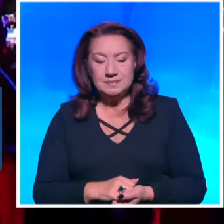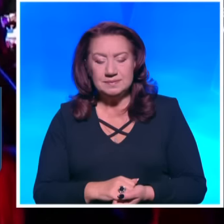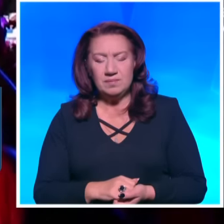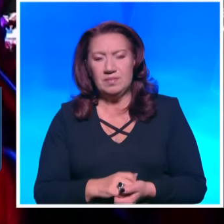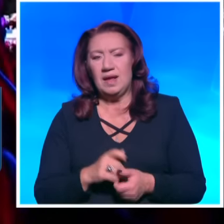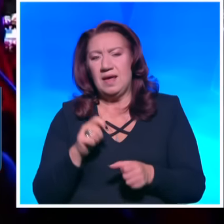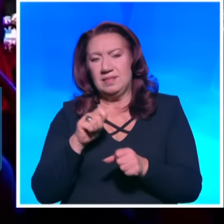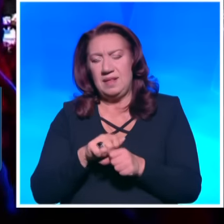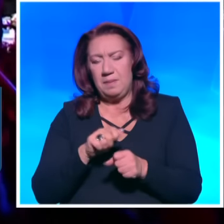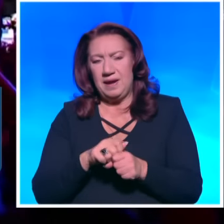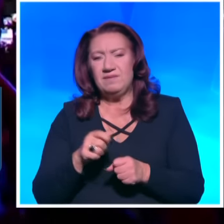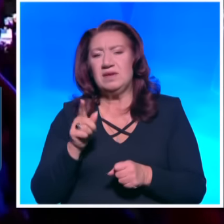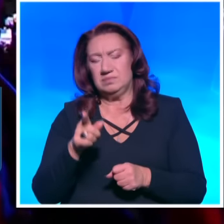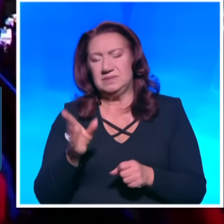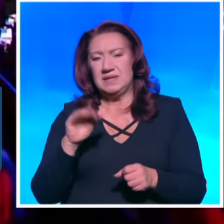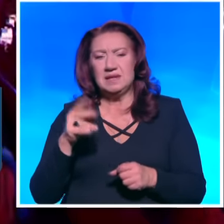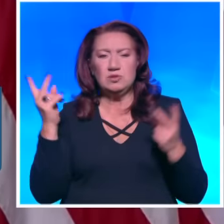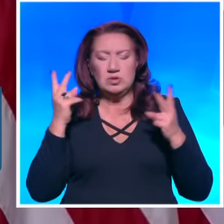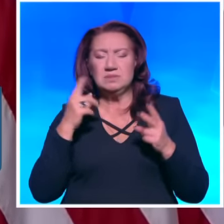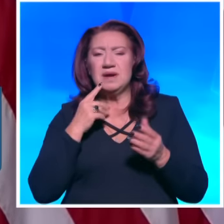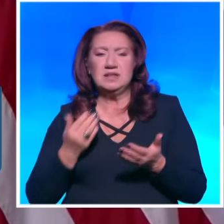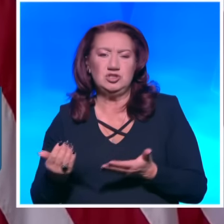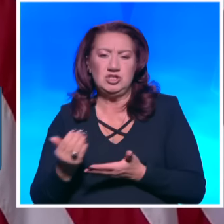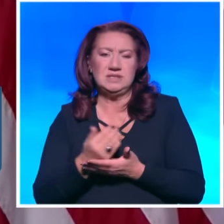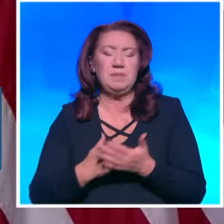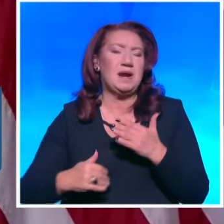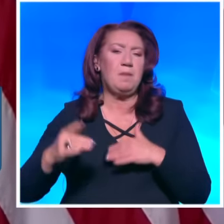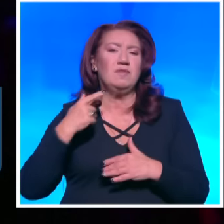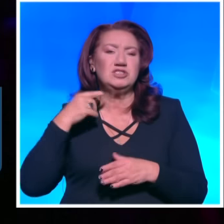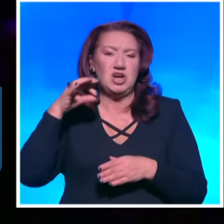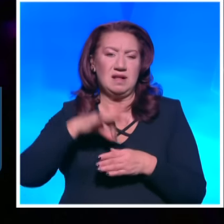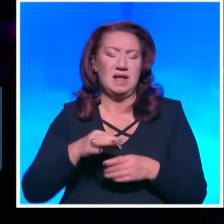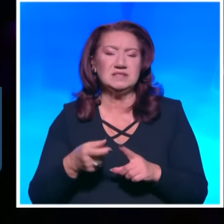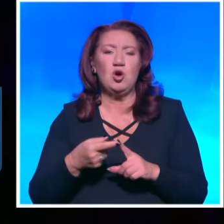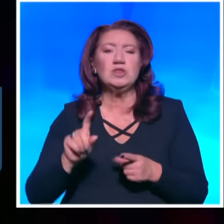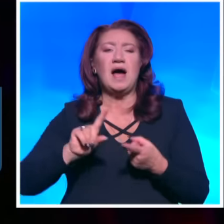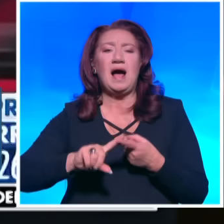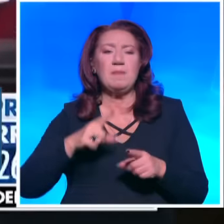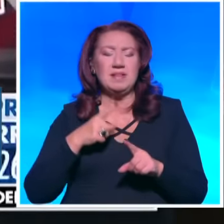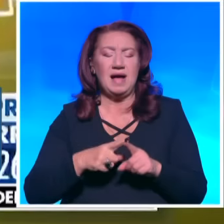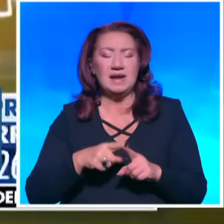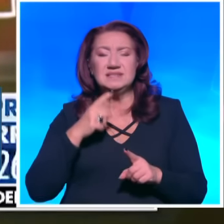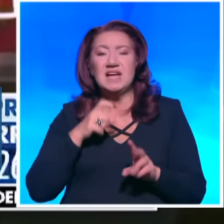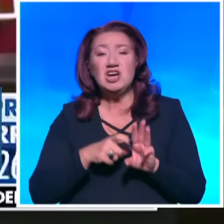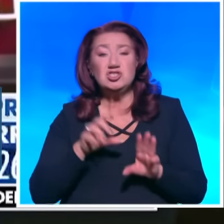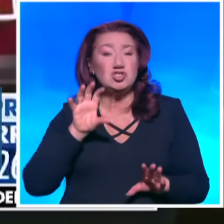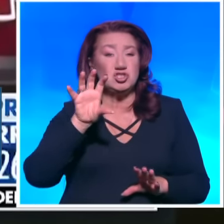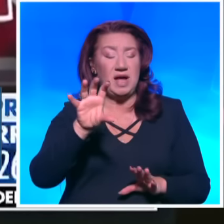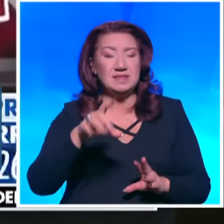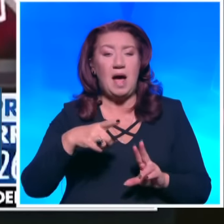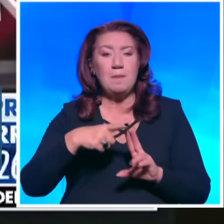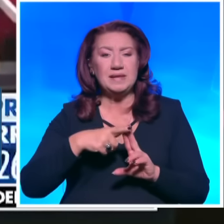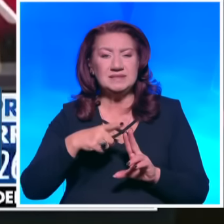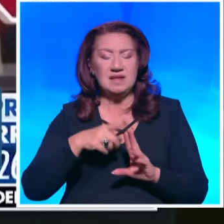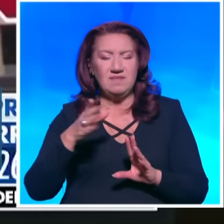Направи го след като стана ясно, че събира повече гласове от Камала Харис в ключовия щат Пенсилвания и Fox